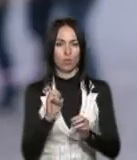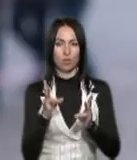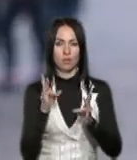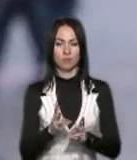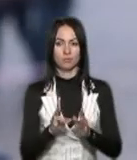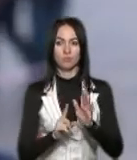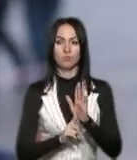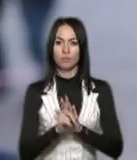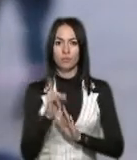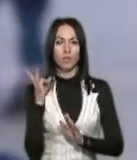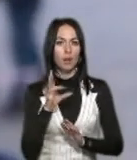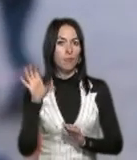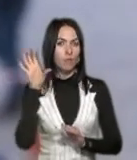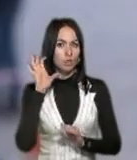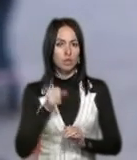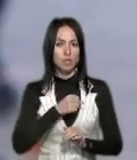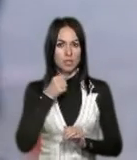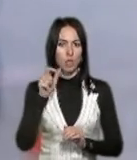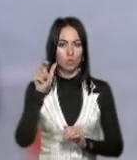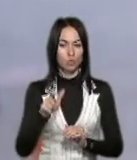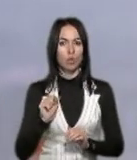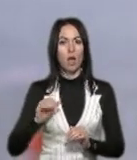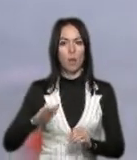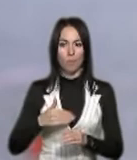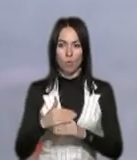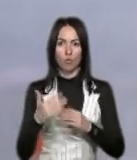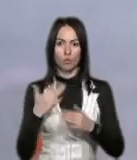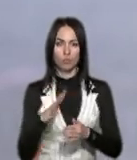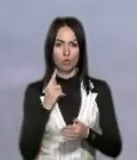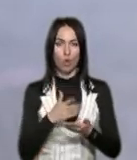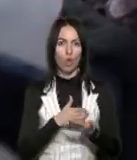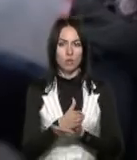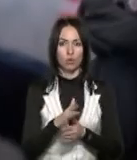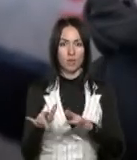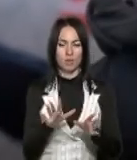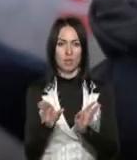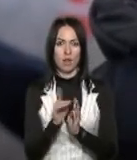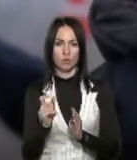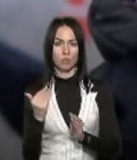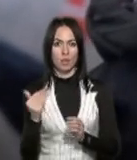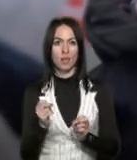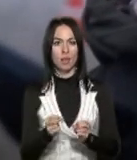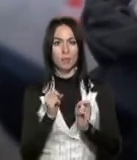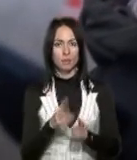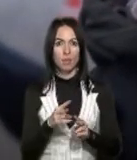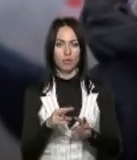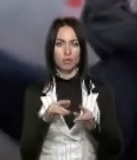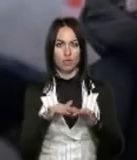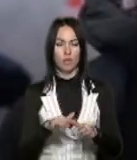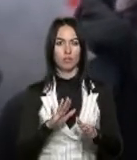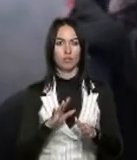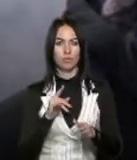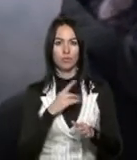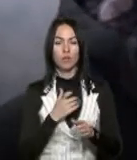треба вислухати старшу людину, а потім вже координувати дії разом з нею. Найнебезпечніша річ у будь-якій катастрофі